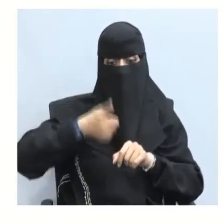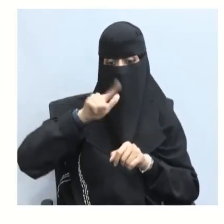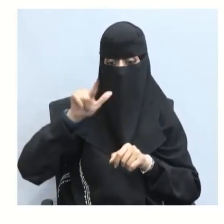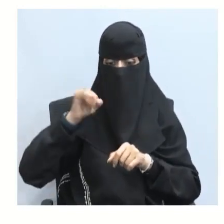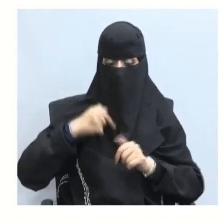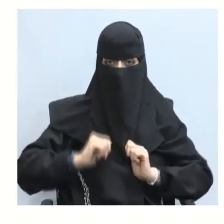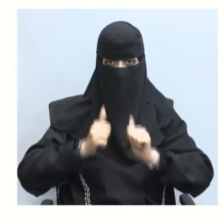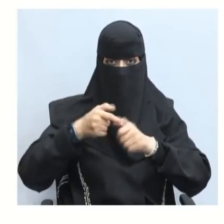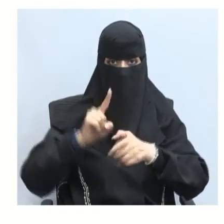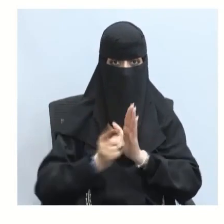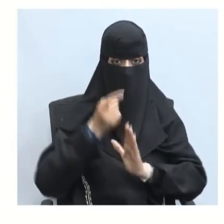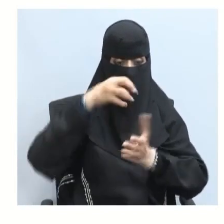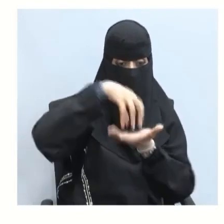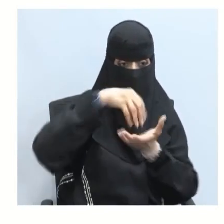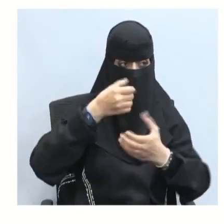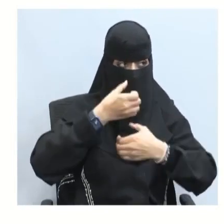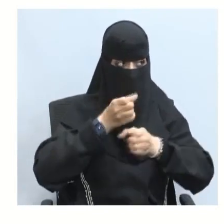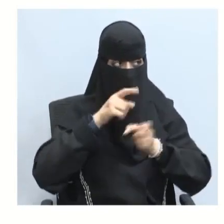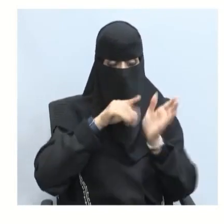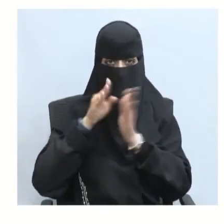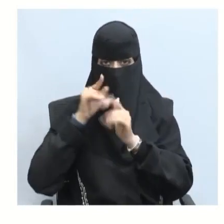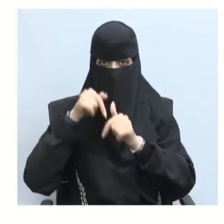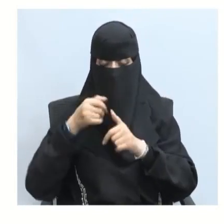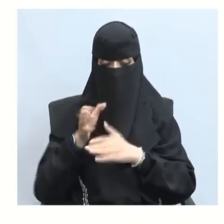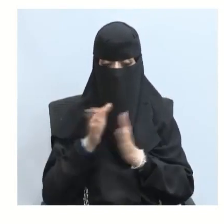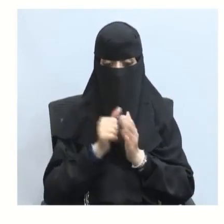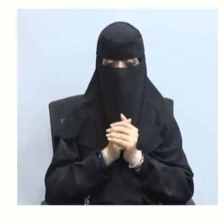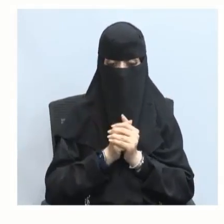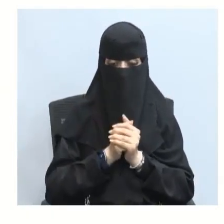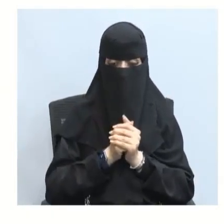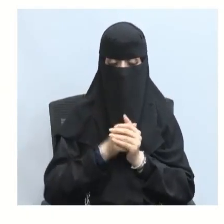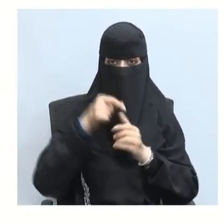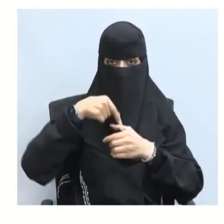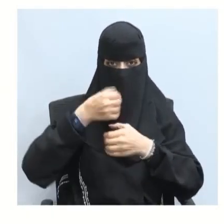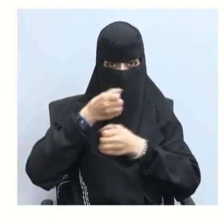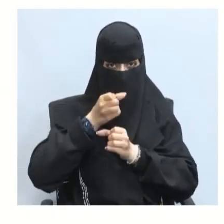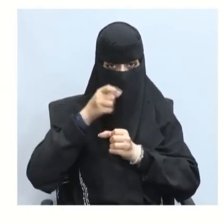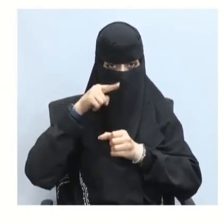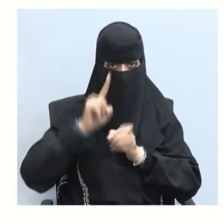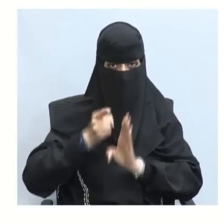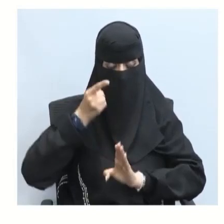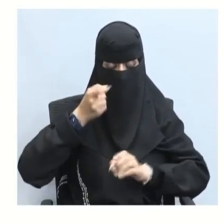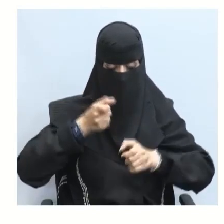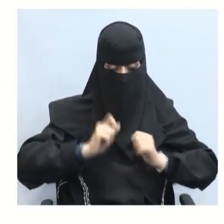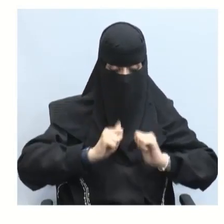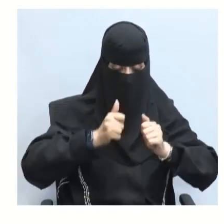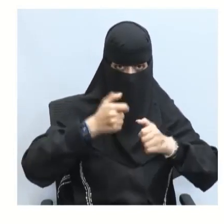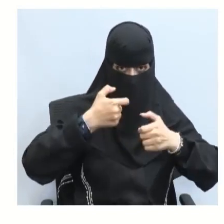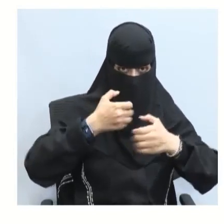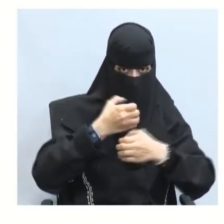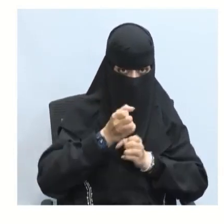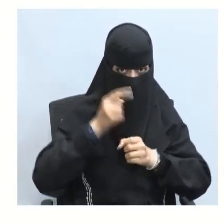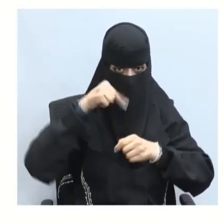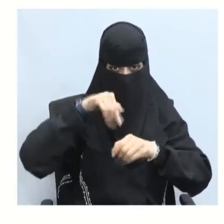قام بتحضير اول مركب اول مركب عضوي اين في المختبر اذا قام بالتحضير اذا كسر هذه